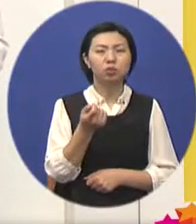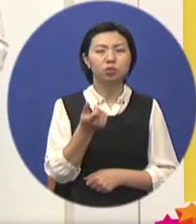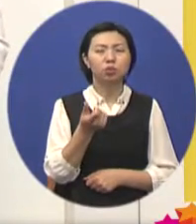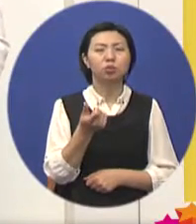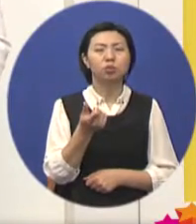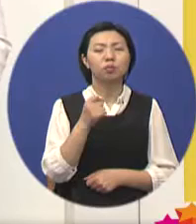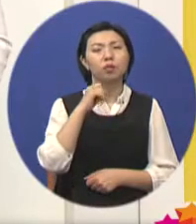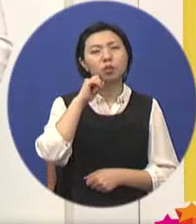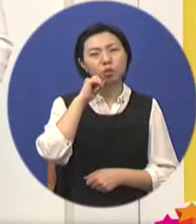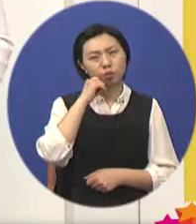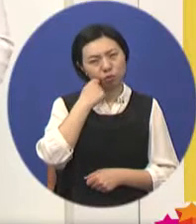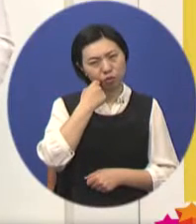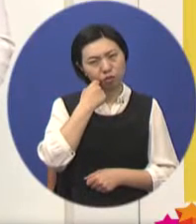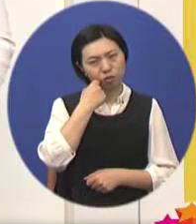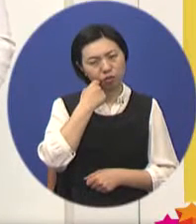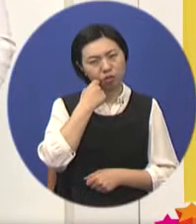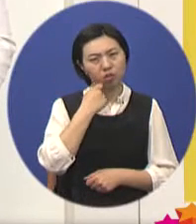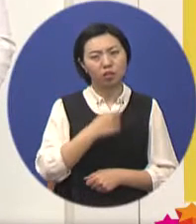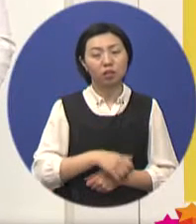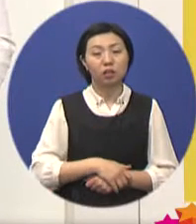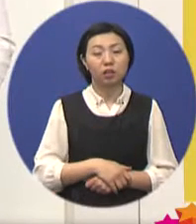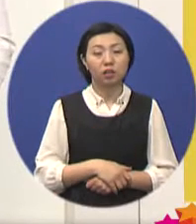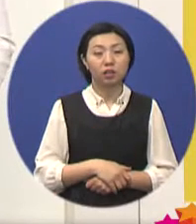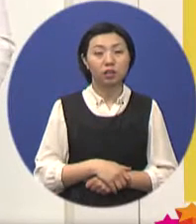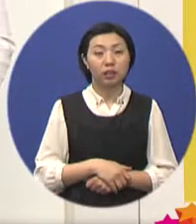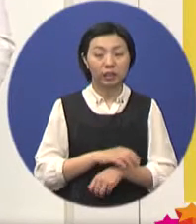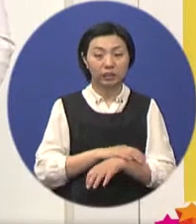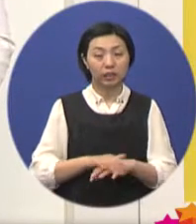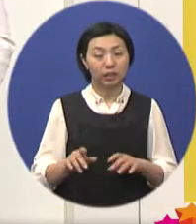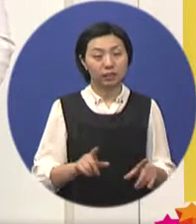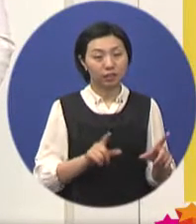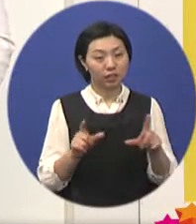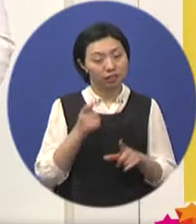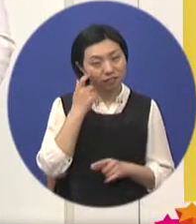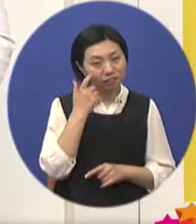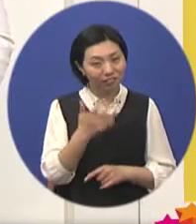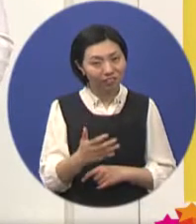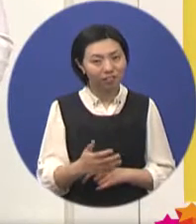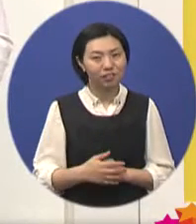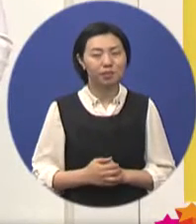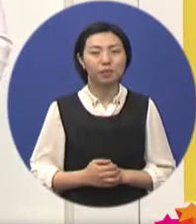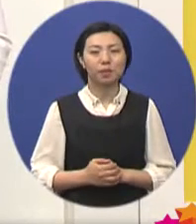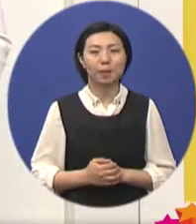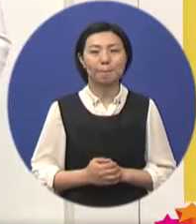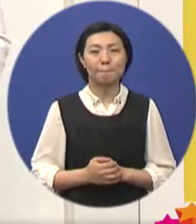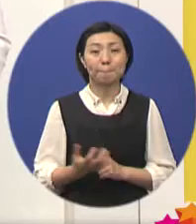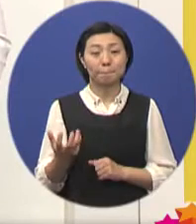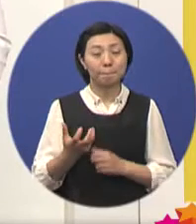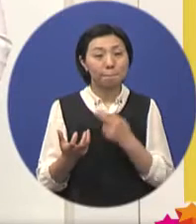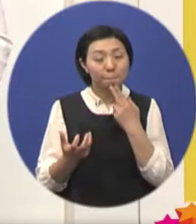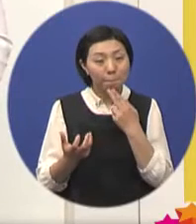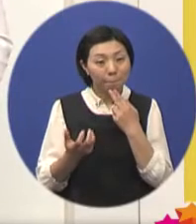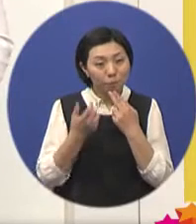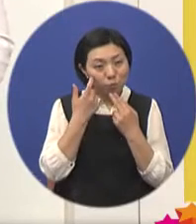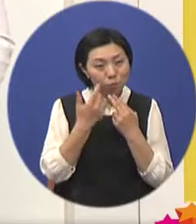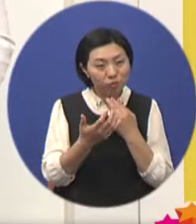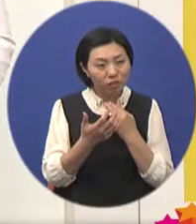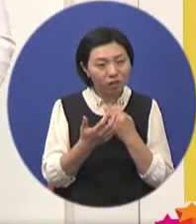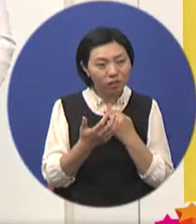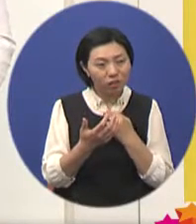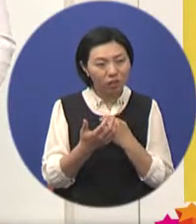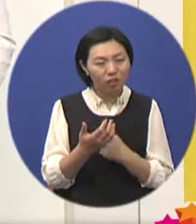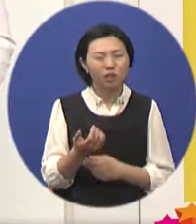예, 예. 조금 네. 네, 잘 계셨어요? 예. 네, 아픈 데는 없으시고요? 예, 좀